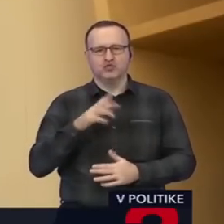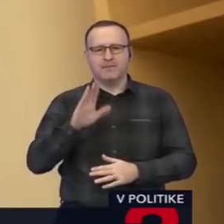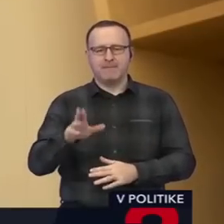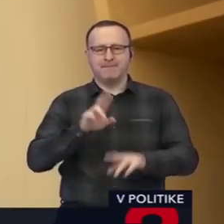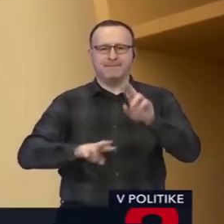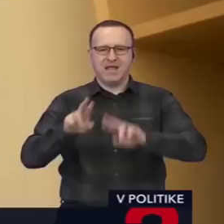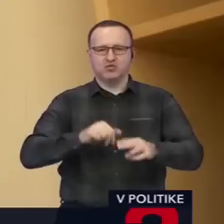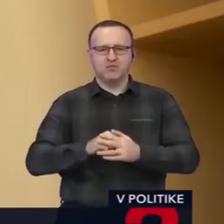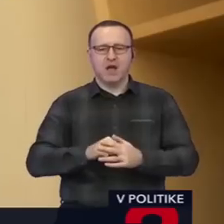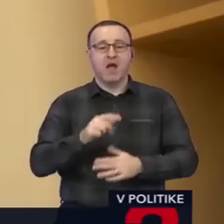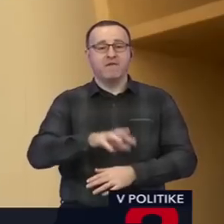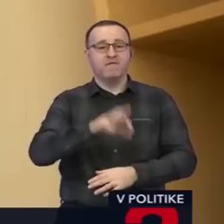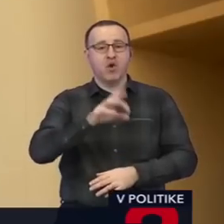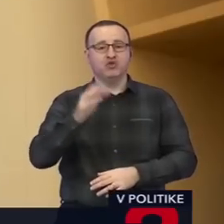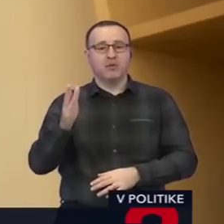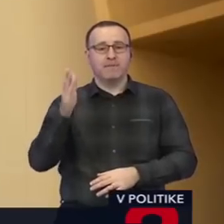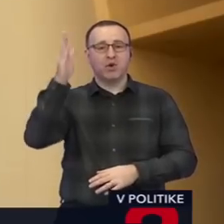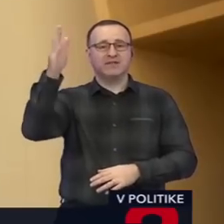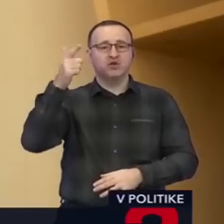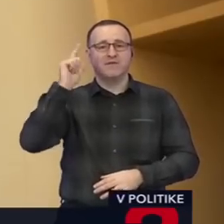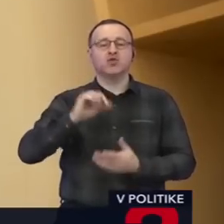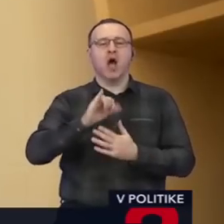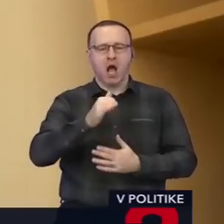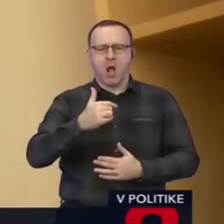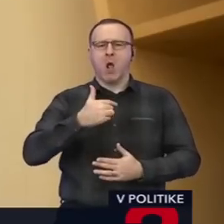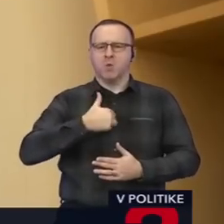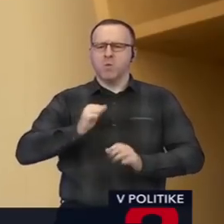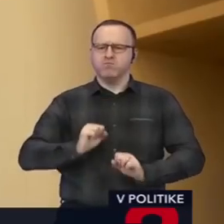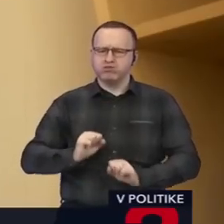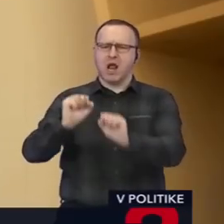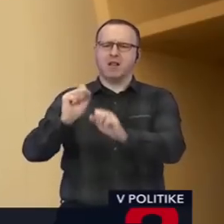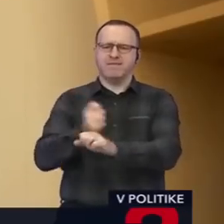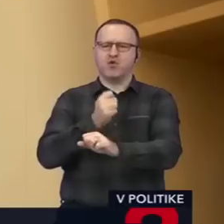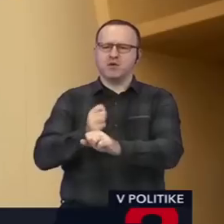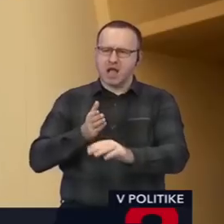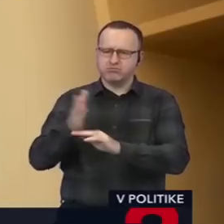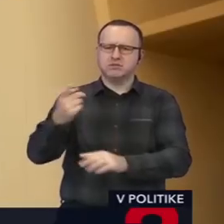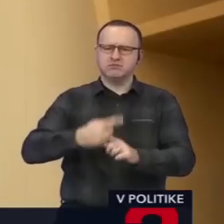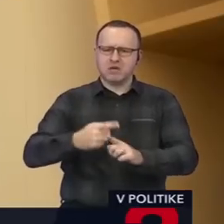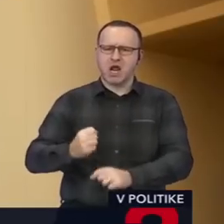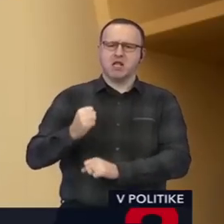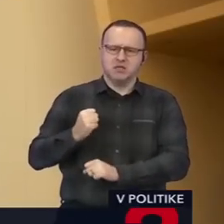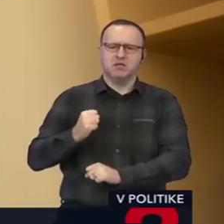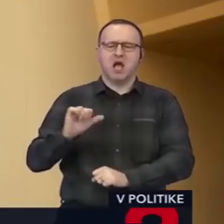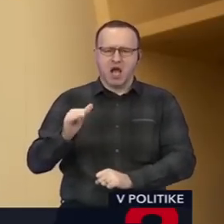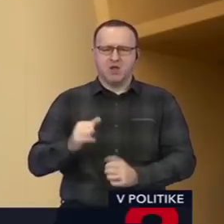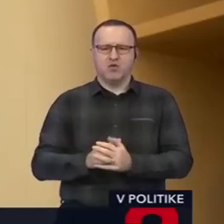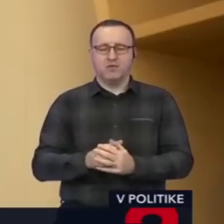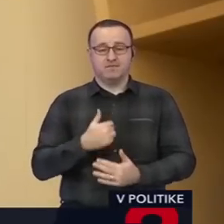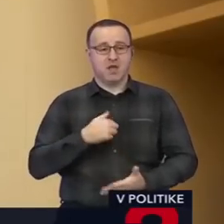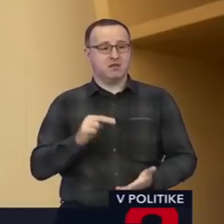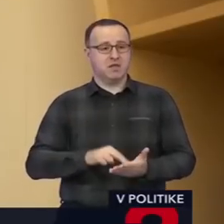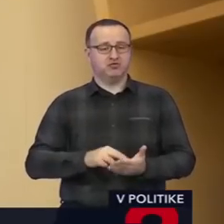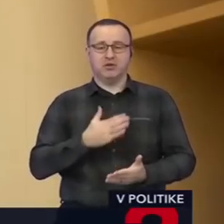Progresívneho Slovenska, ktorí sa najväčšou mierou prihlásili k tomu, že by áno, išli bojovať za túto krajinu aj so zbraňou v ruke. A mňa to teší, od